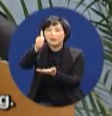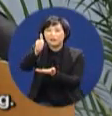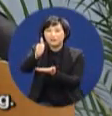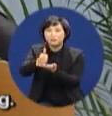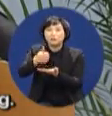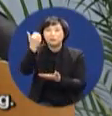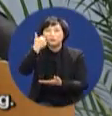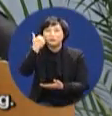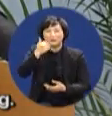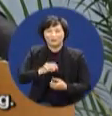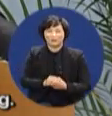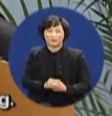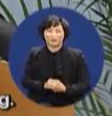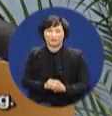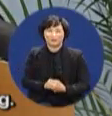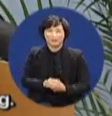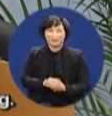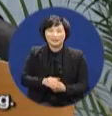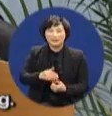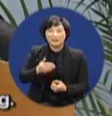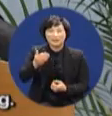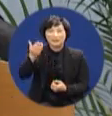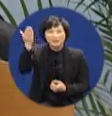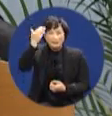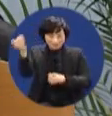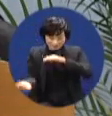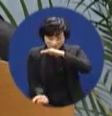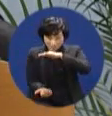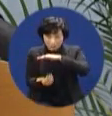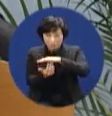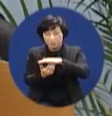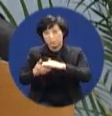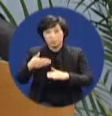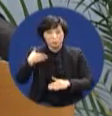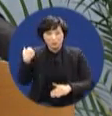존재하셔서 모르는 것이 없으셔요.